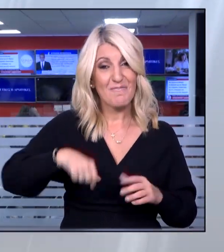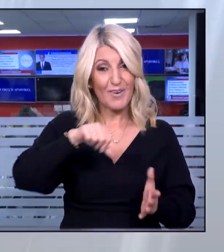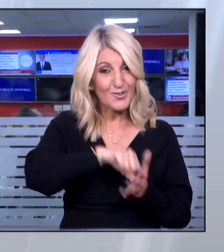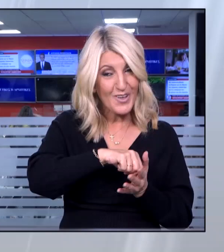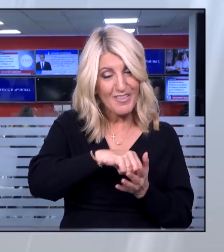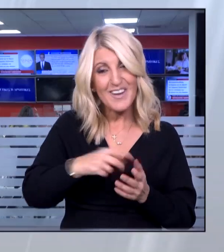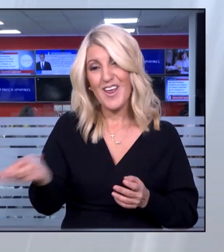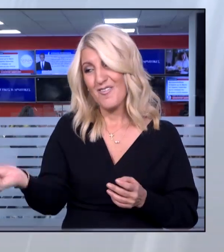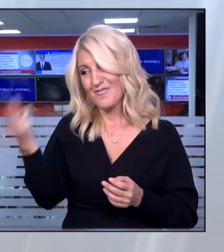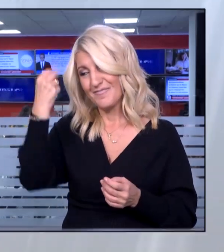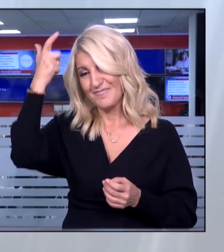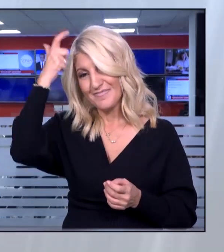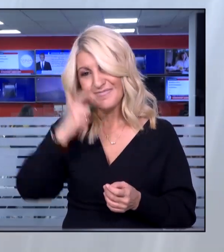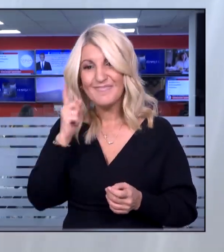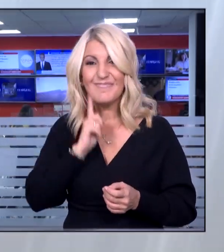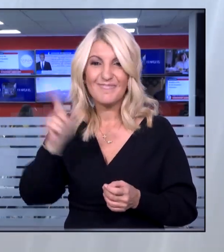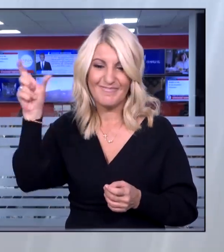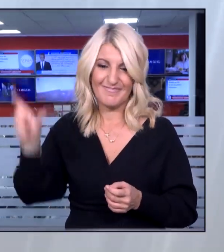Πολιτάνου.